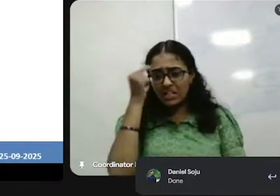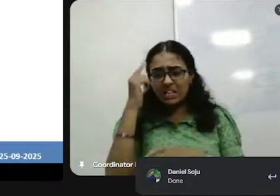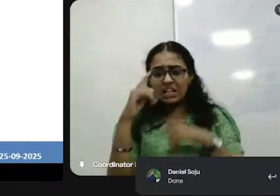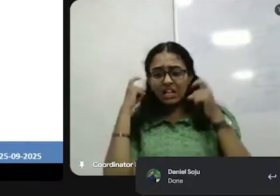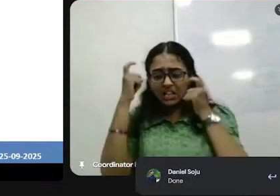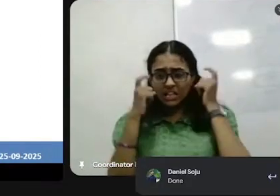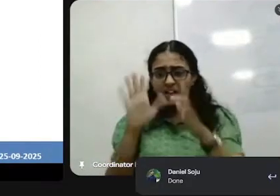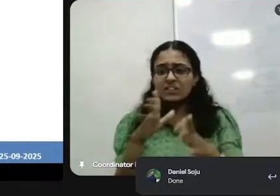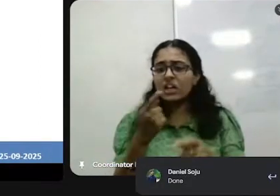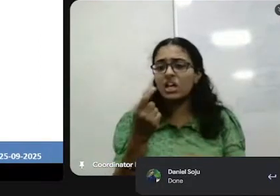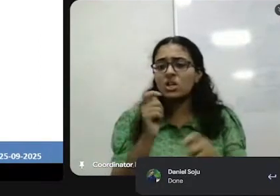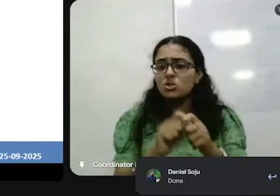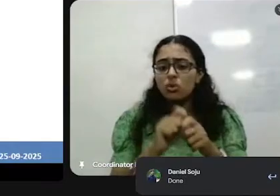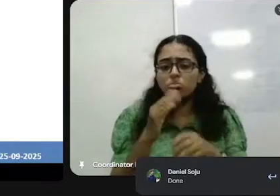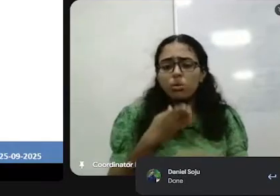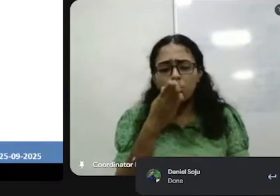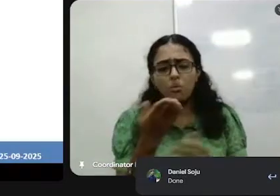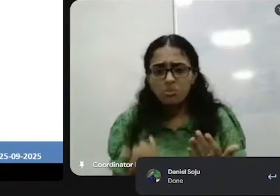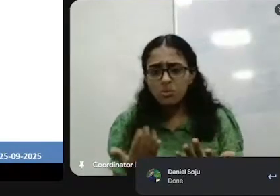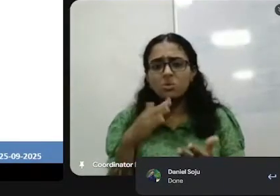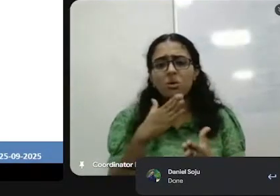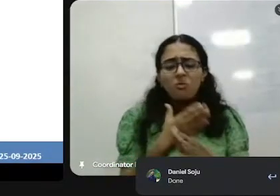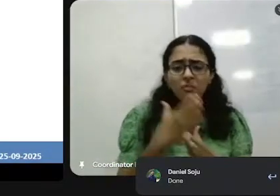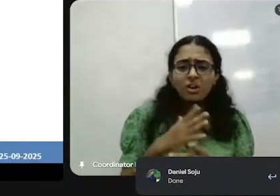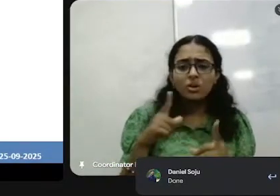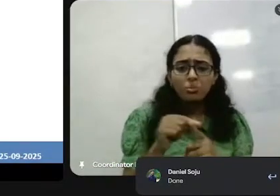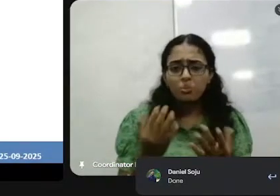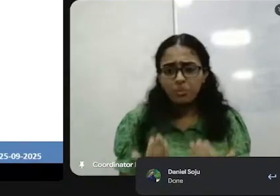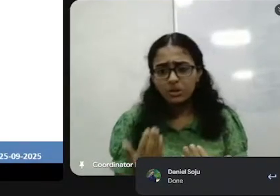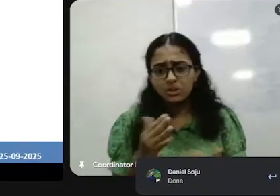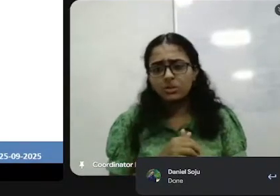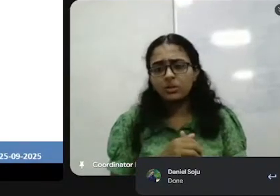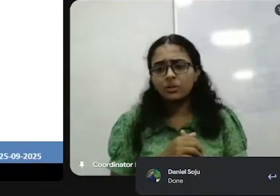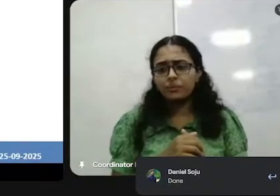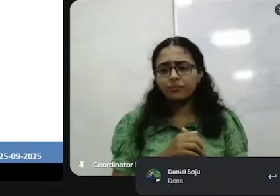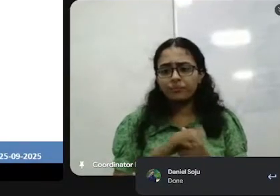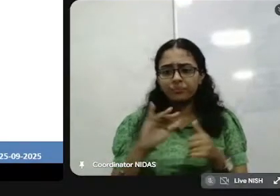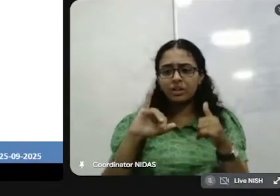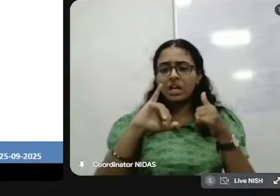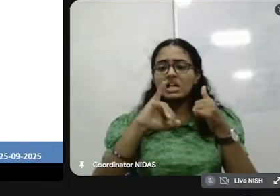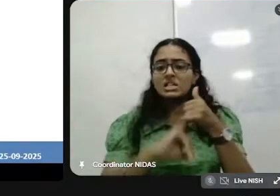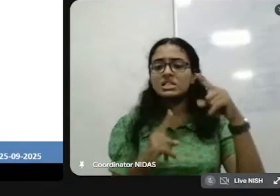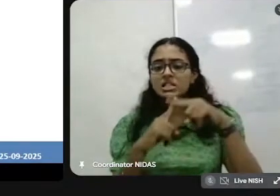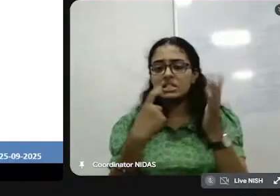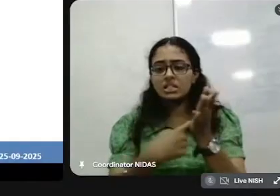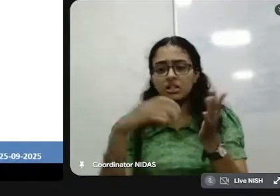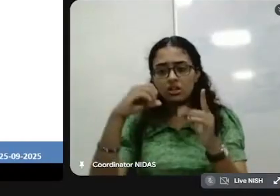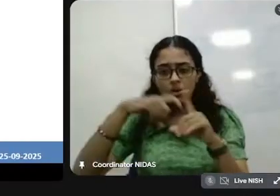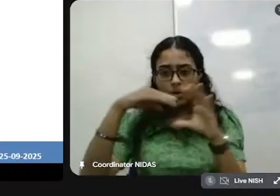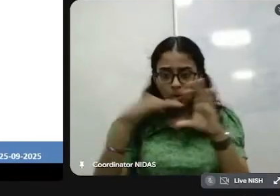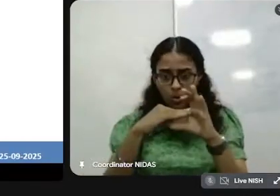ഫാമിലിക്ക് എന്തെങ്കിലും പ്രൊവൈഡ് ചെയ്യാൻ പറ്റുമോ എന്നുള്ളൊരു ചിന്തയായിരിക്കാം കൂടുതലായിട്ട് ഫേസ് ചെയ്യുന്നത്. അപ്പം സ്ട്രോക്ക് സർവൈവേഴ്സിന് മാത്രമല്ല, ഇത്